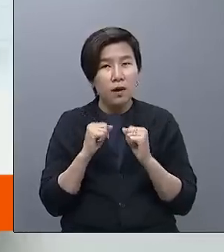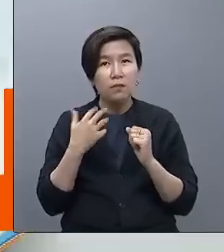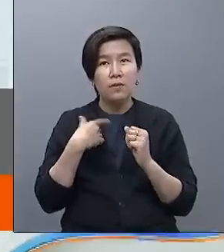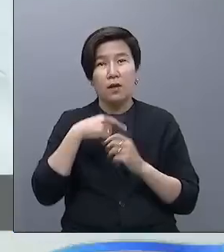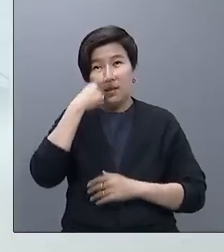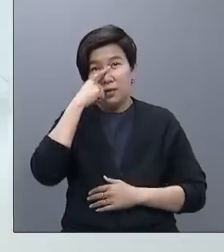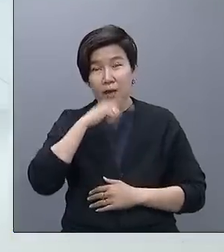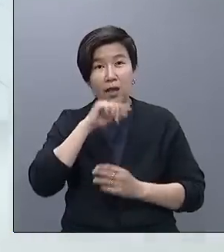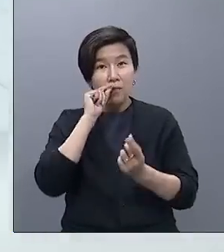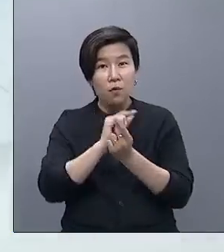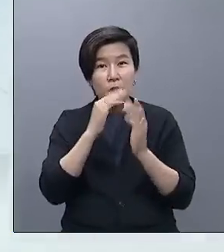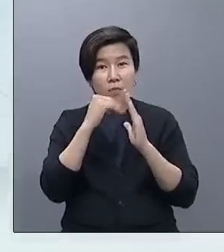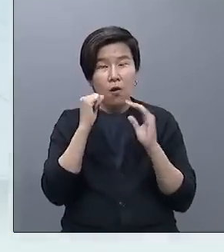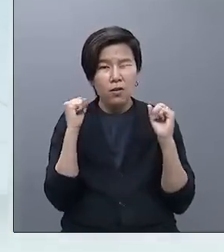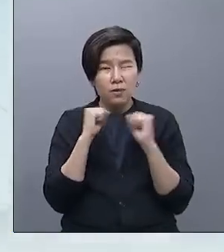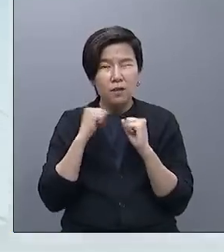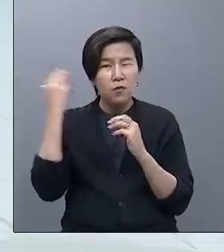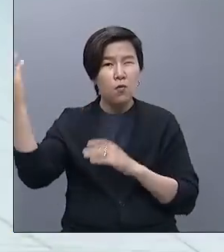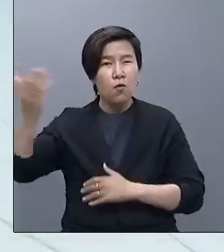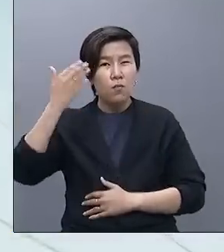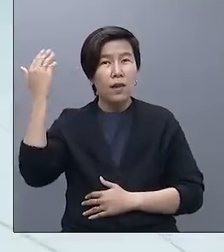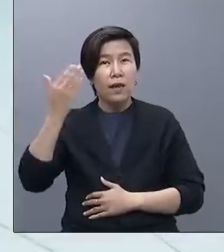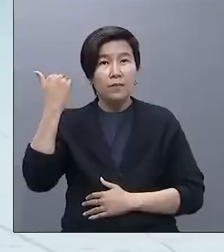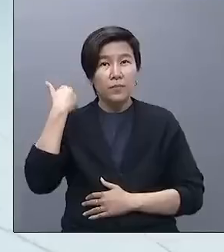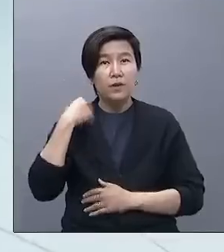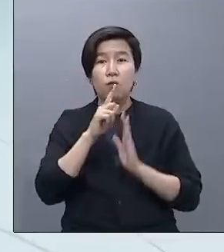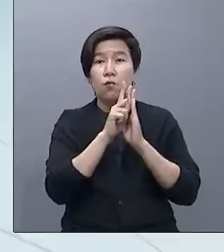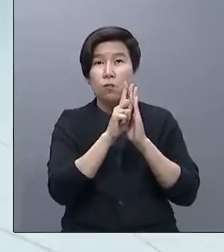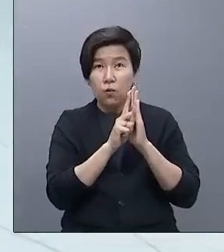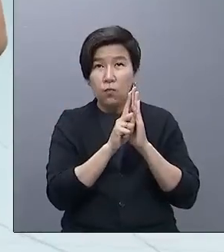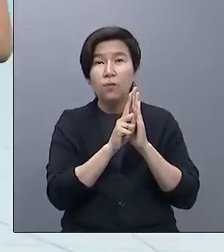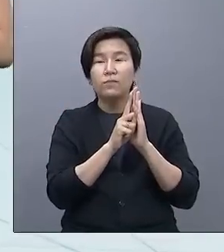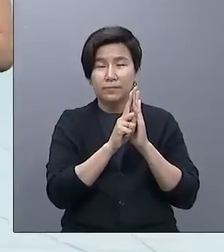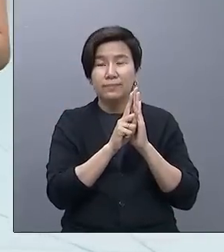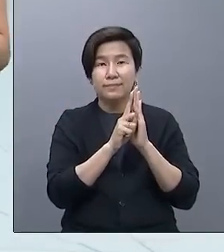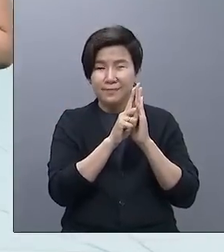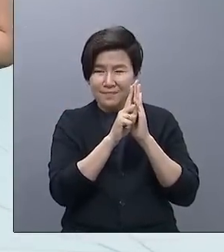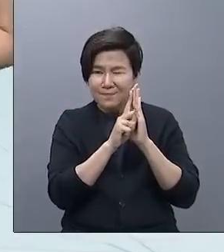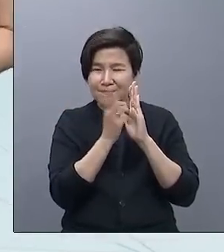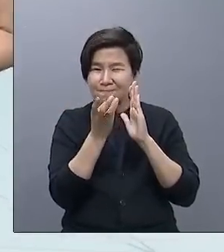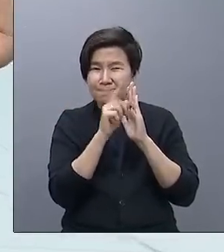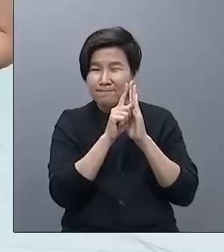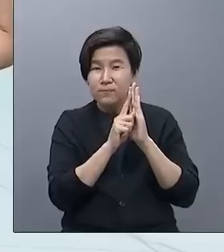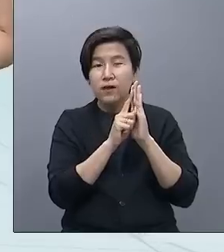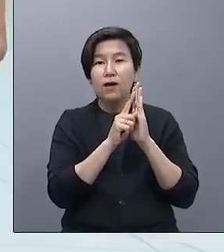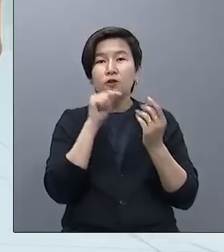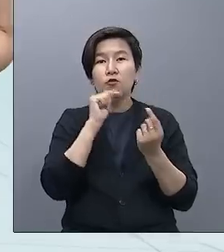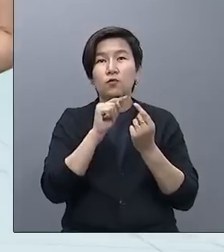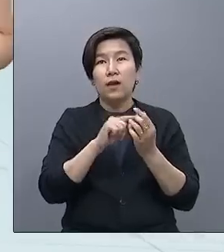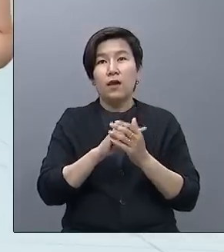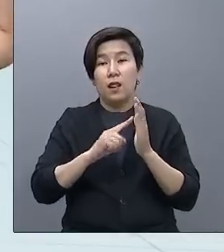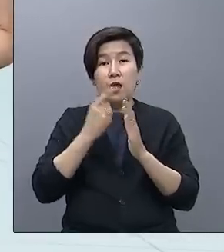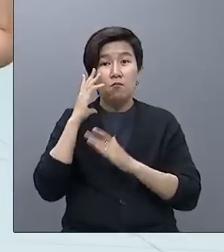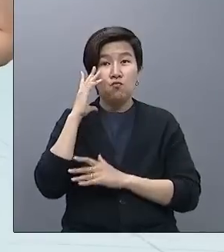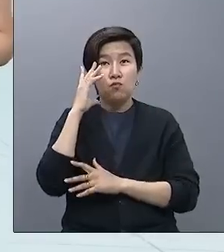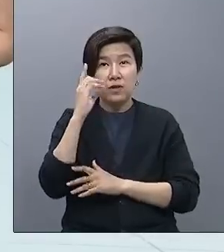นก็ยังคงมีอากาศเย็นถึงหนาวมีกระแสลมแรงด้วยนะคะสำหรับอุณหภูมินั้นก็จะยังคงลดลงมาได้อีกเล็กน้อยค่ะแต่ก็คาดว่าในช่วงตั้งแต่วันพรุ่งนี้เ